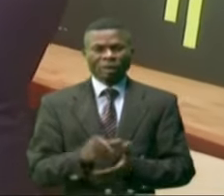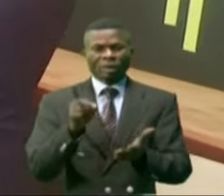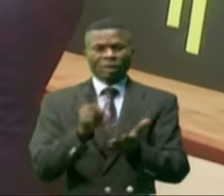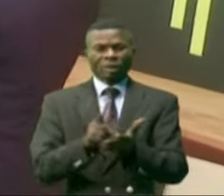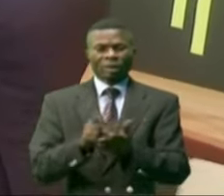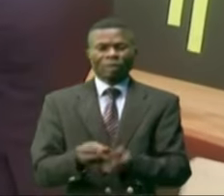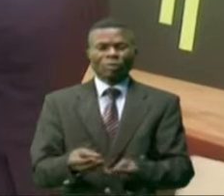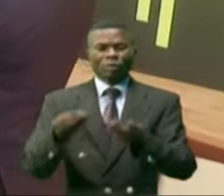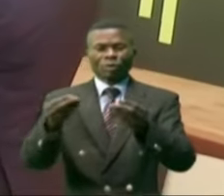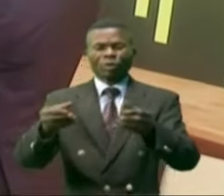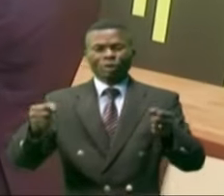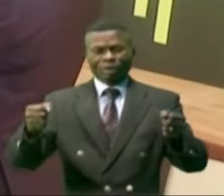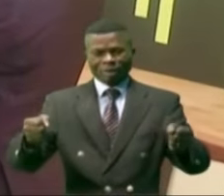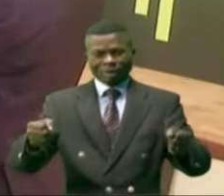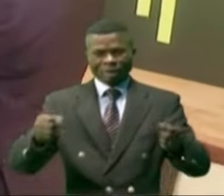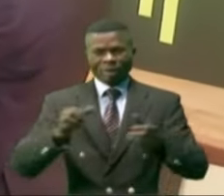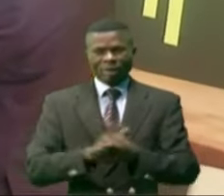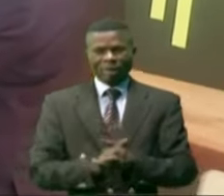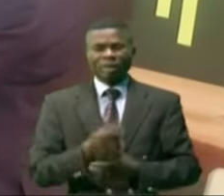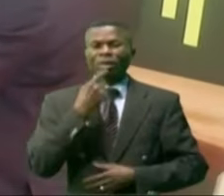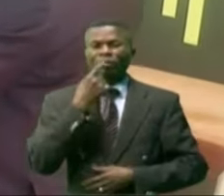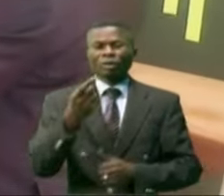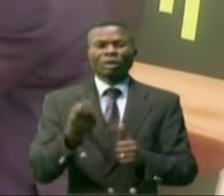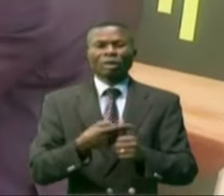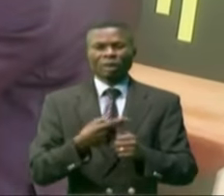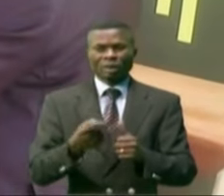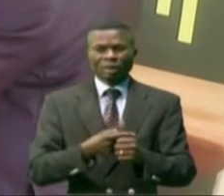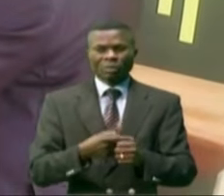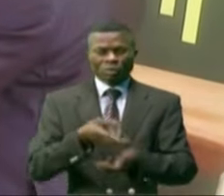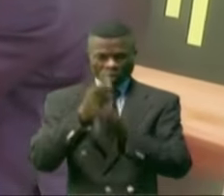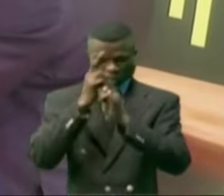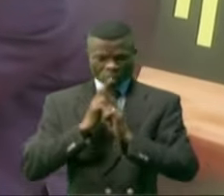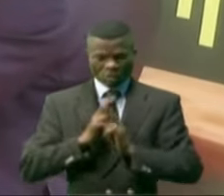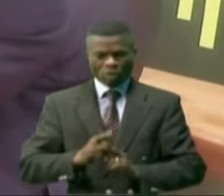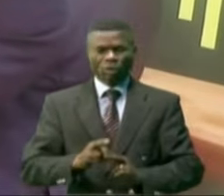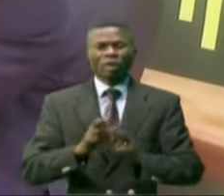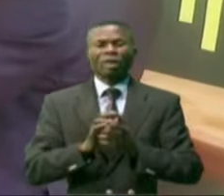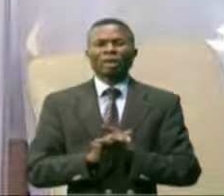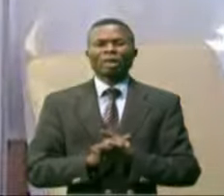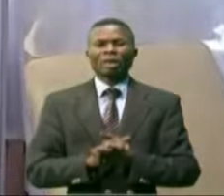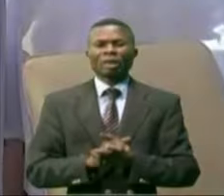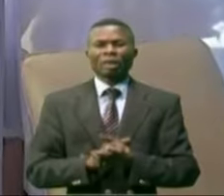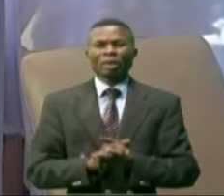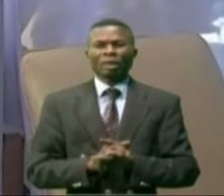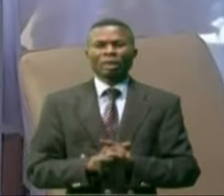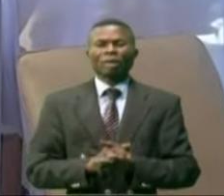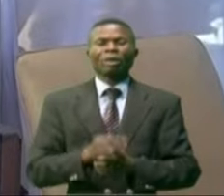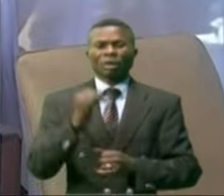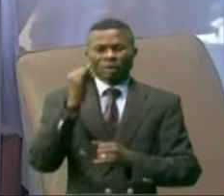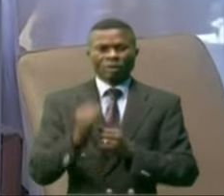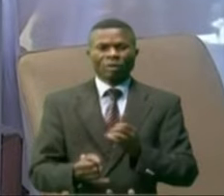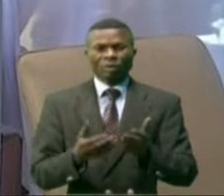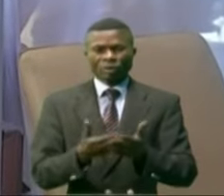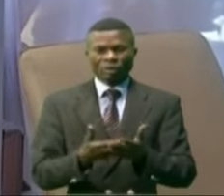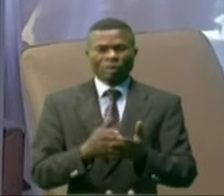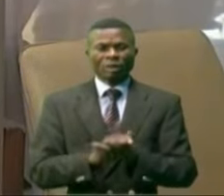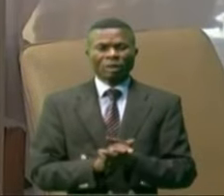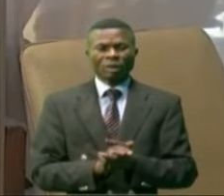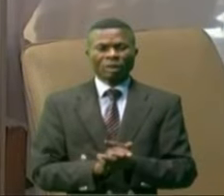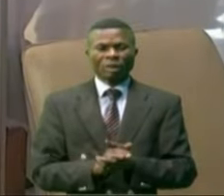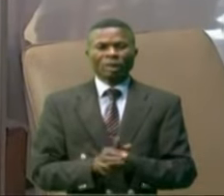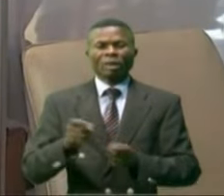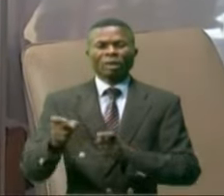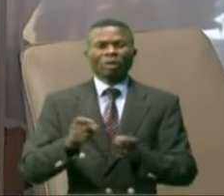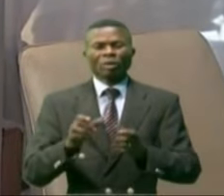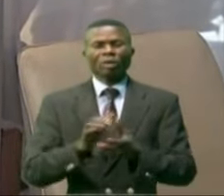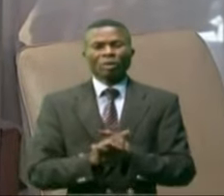immense parcours. Je dédie d'abord ce diplôme, spécialement, à ces femmes violées de l'Est, en nous